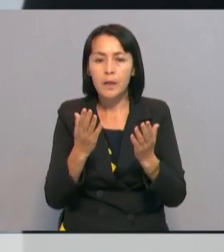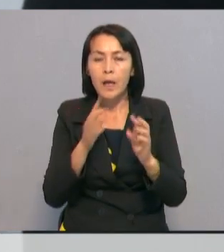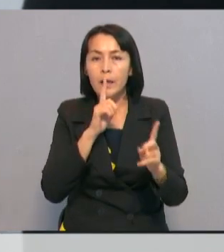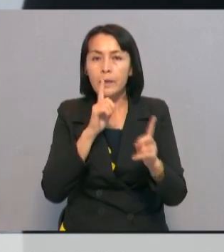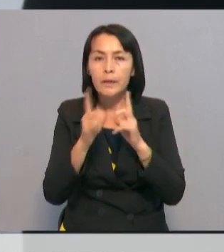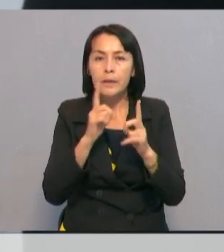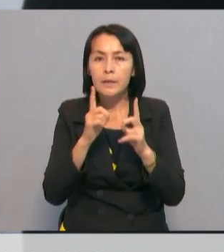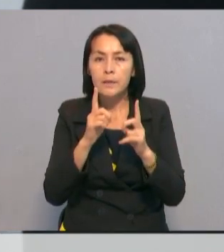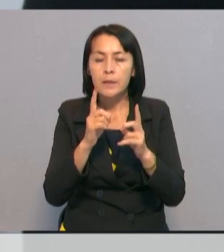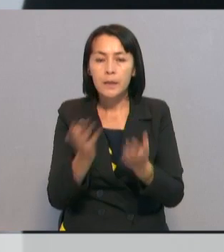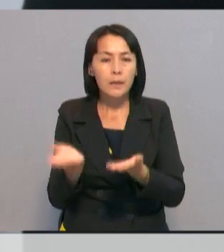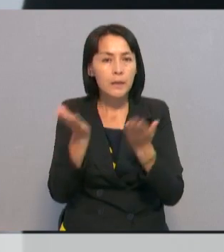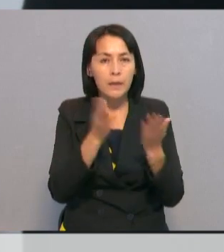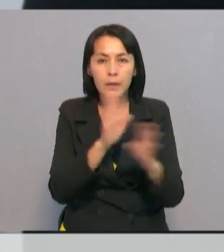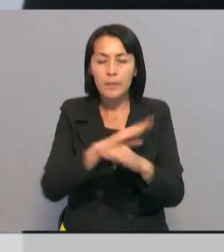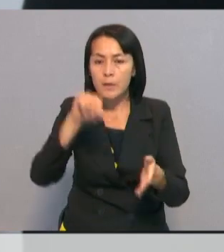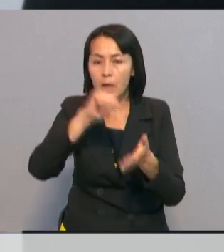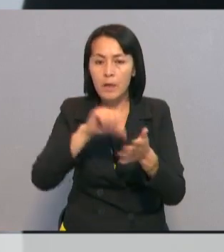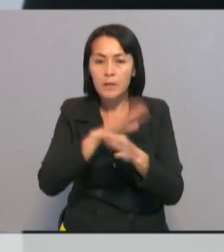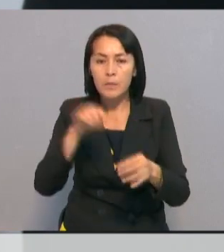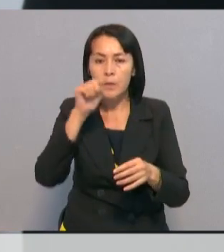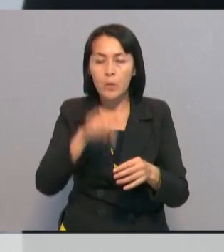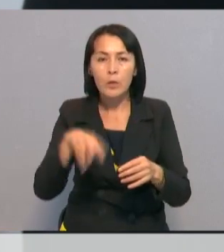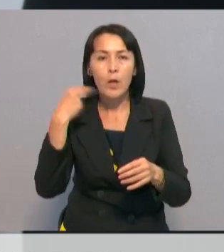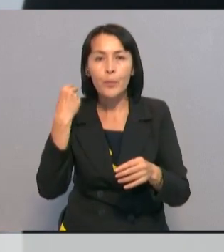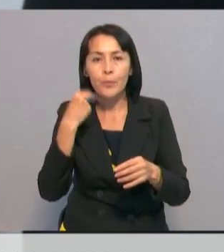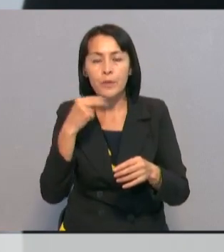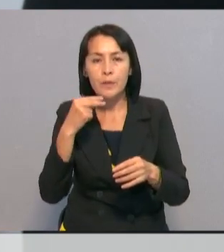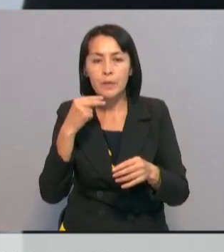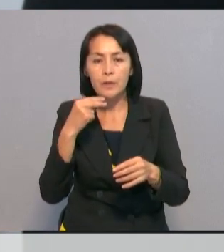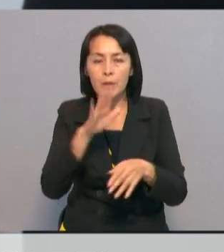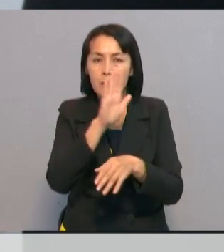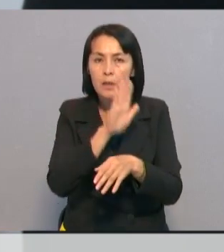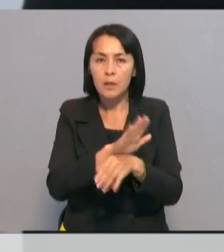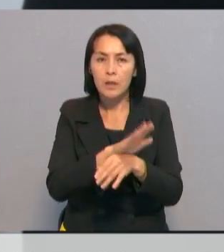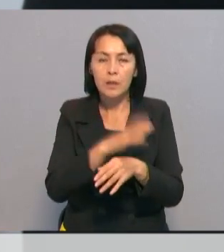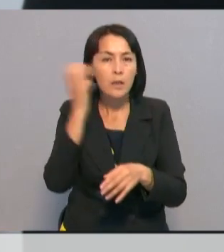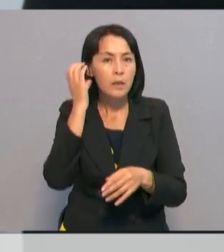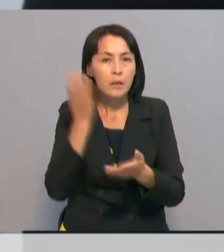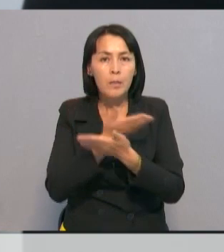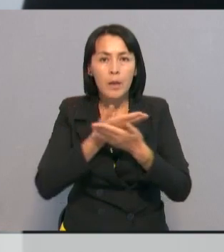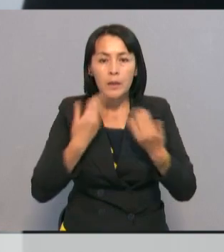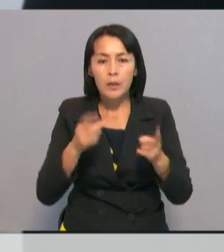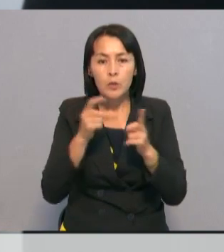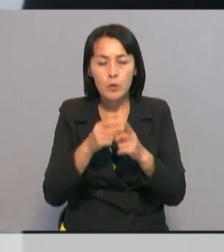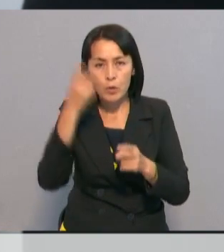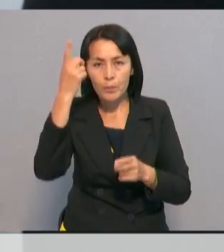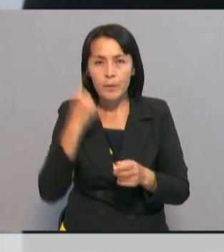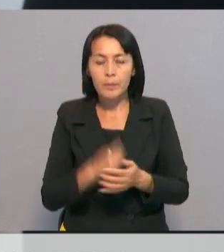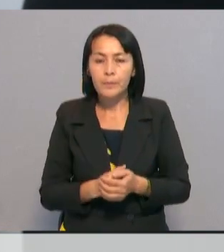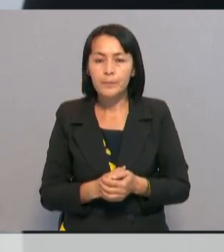қоғамдық кеңестерді менсінбейтін болса, онда ол президенттің жарлығын құлақ қалмет деген деп есептеймін